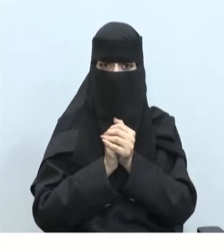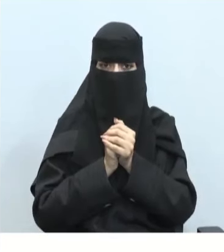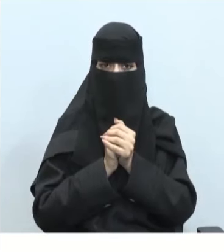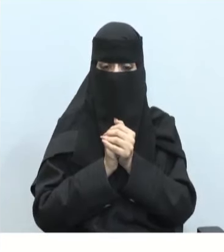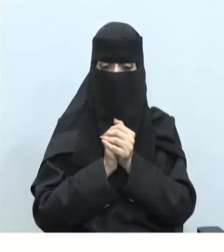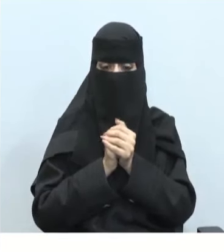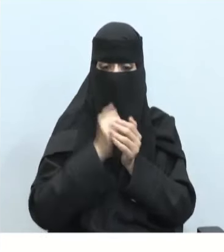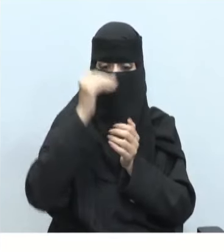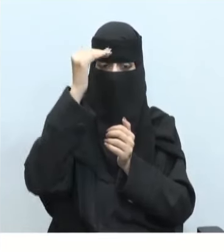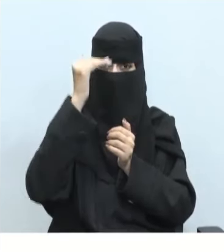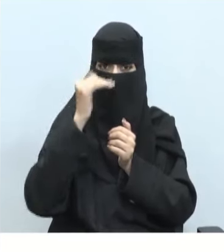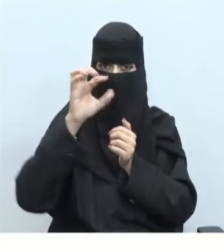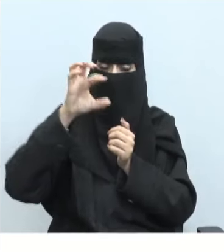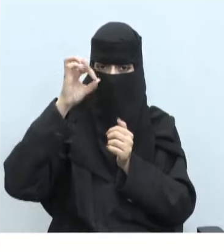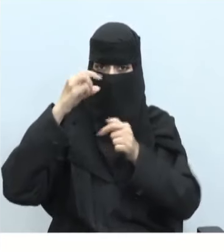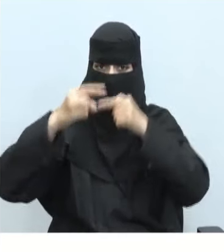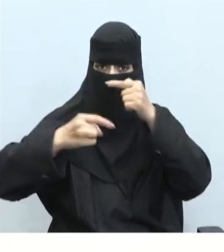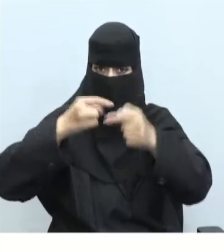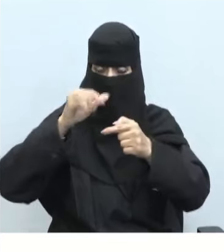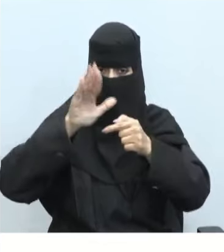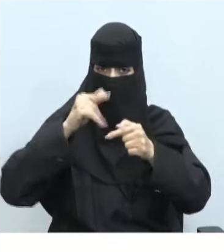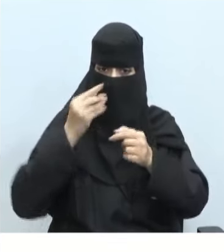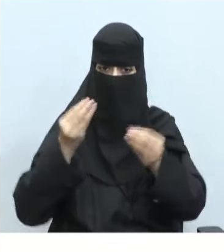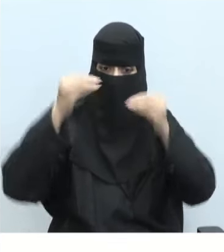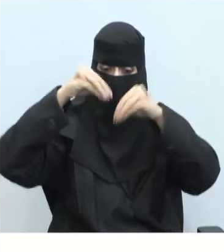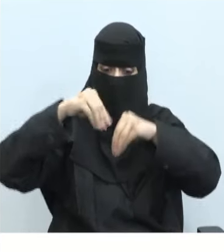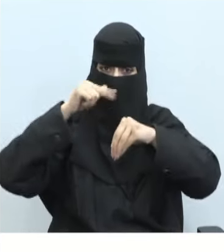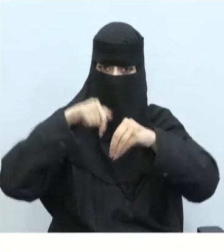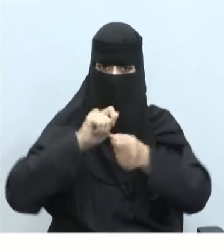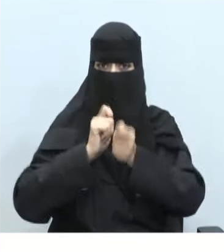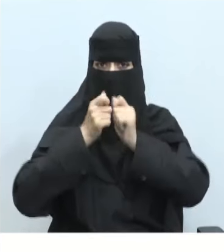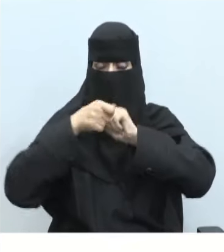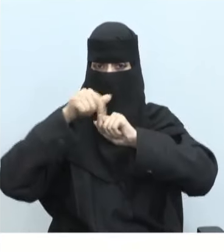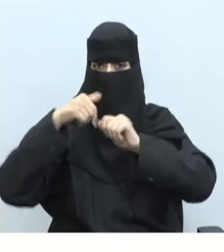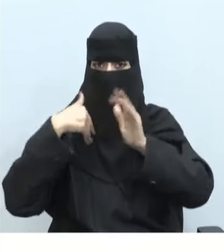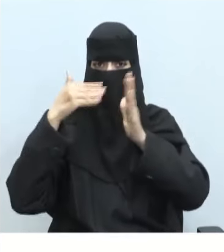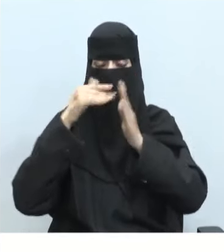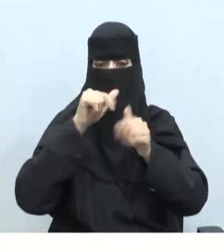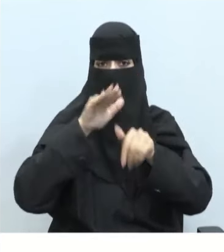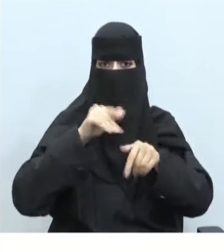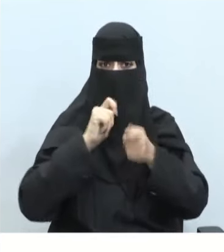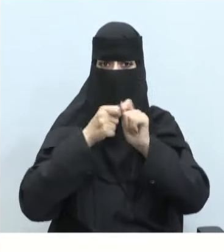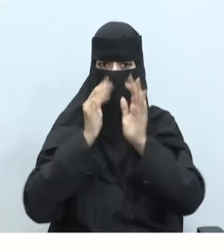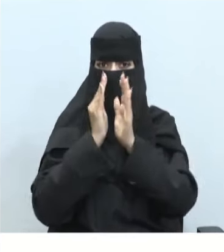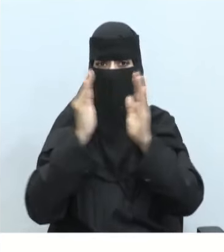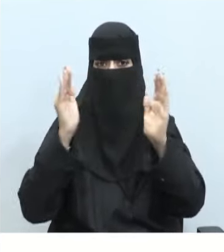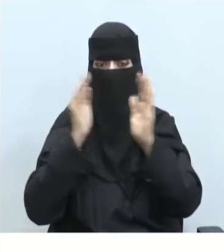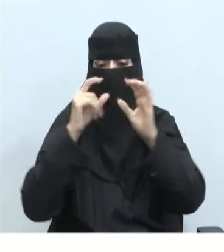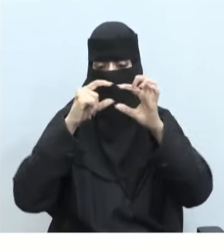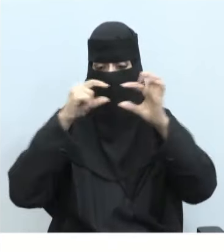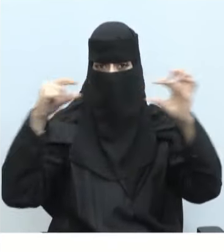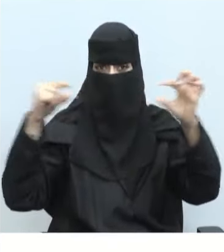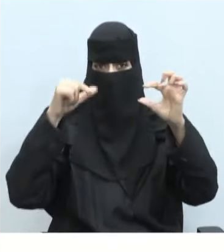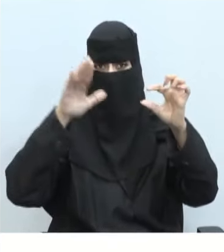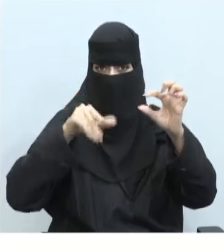تلقائي ثم نختار احتواء تلقائي للمحتويات حتى تعديل حتى يتم تعديل عرض العمود بحسب اطول كلمه